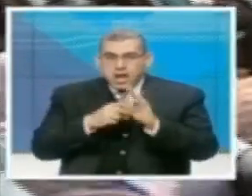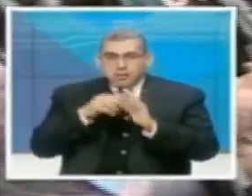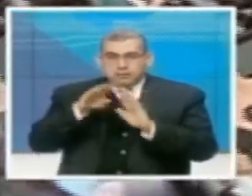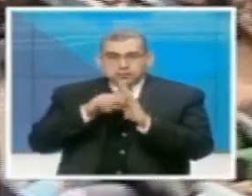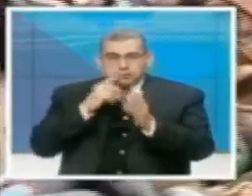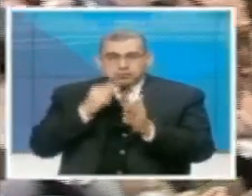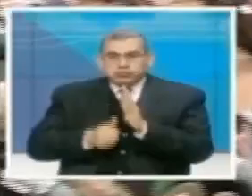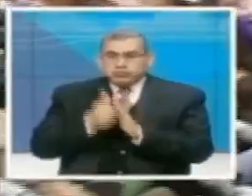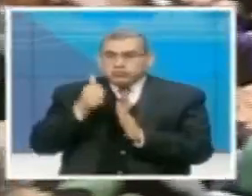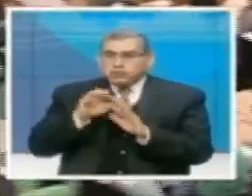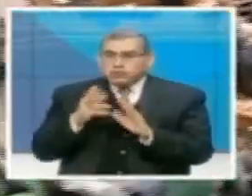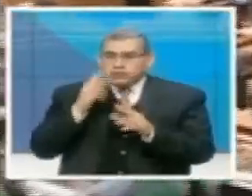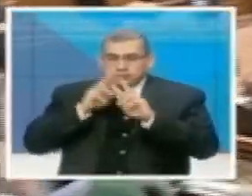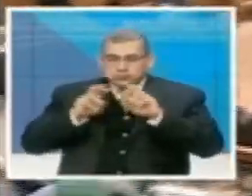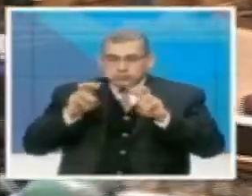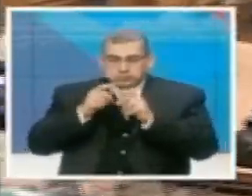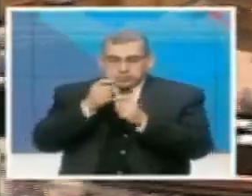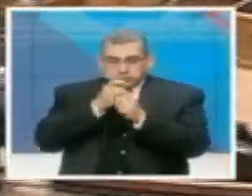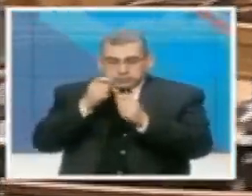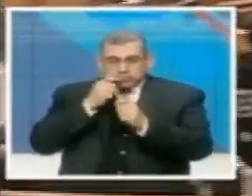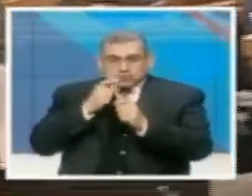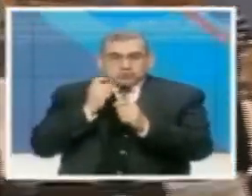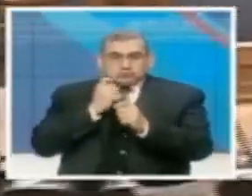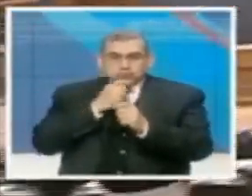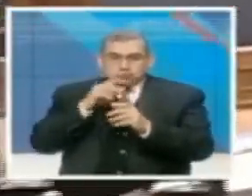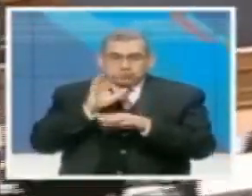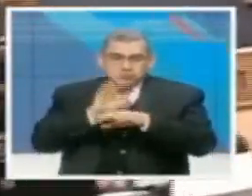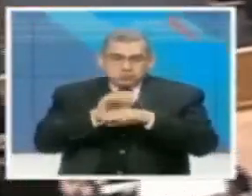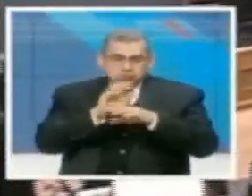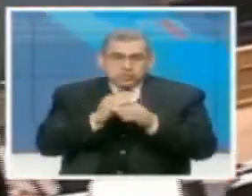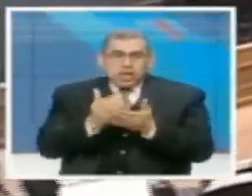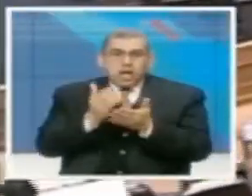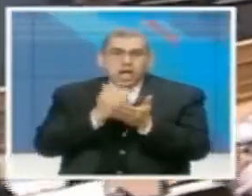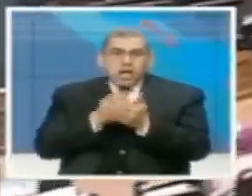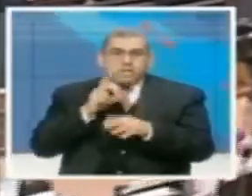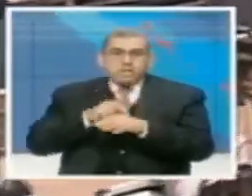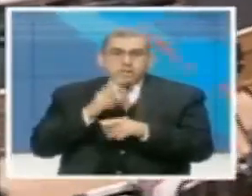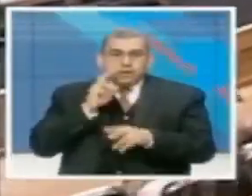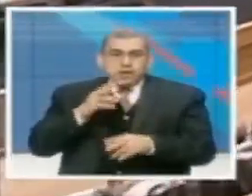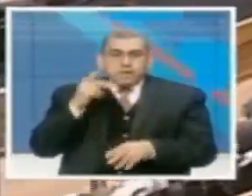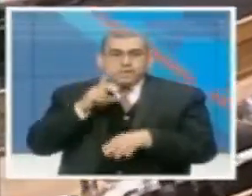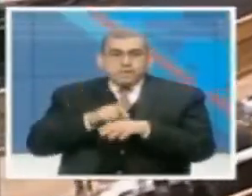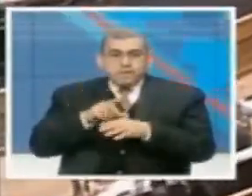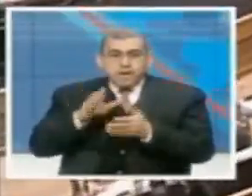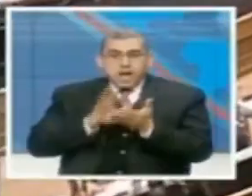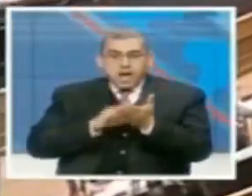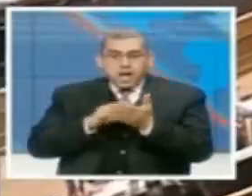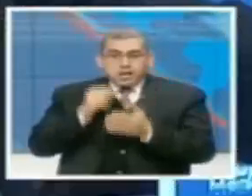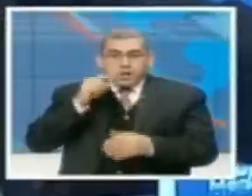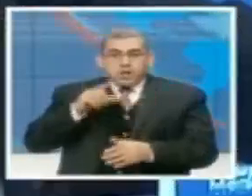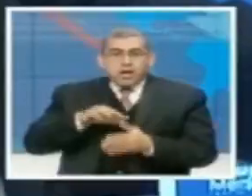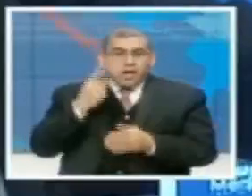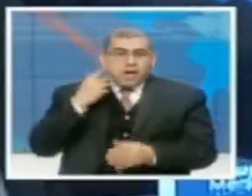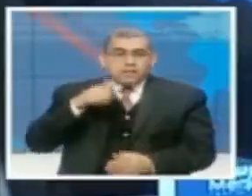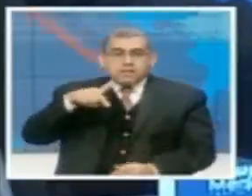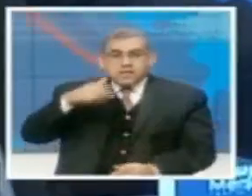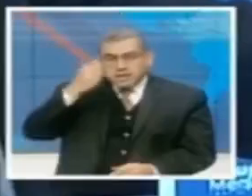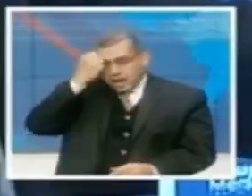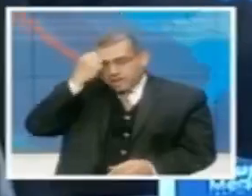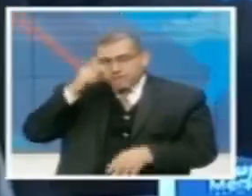الناجحة للتشخيص الدقيق والاكتشاف المبكر لتلك الأمراض. الأمراض النادرة عددها حوالي 6000